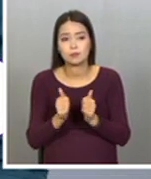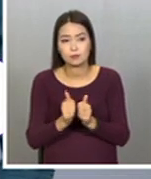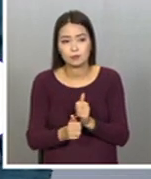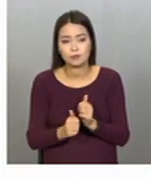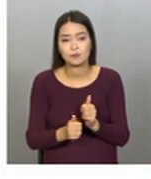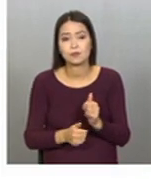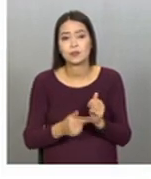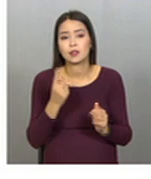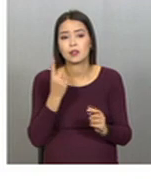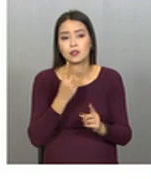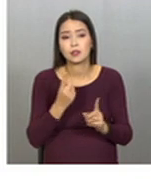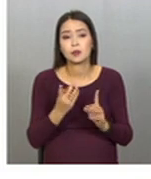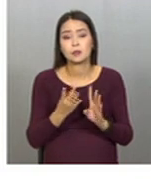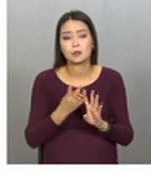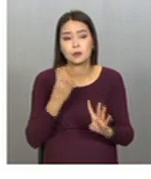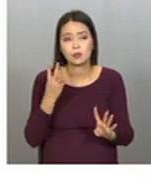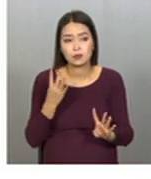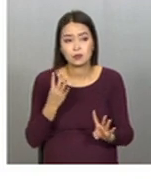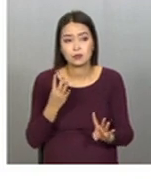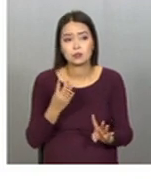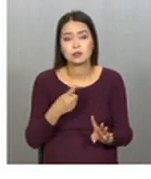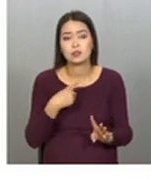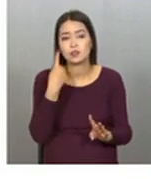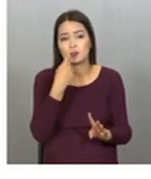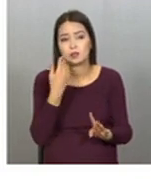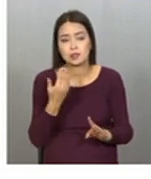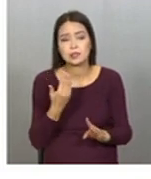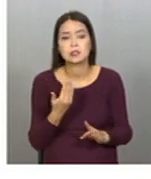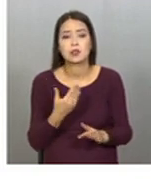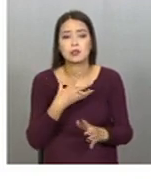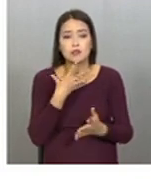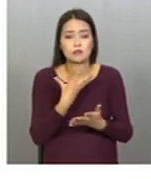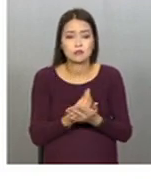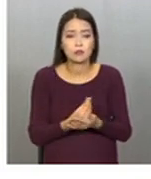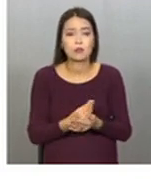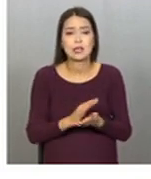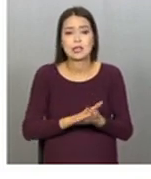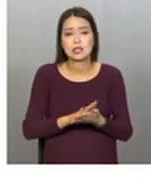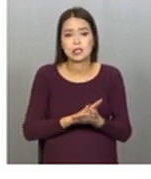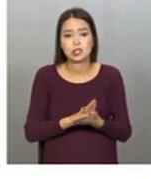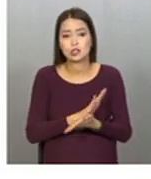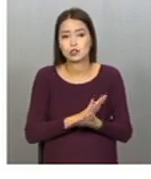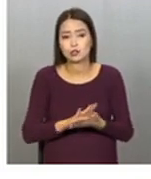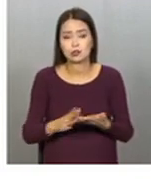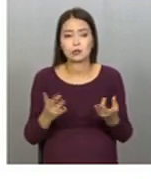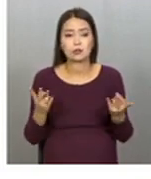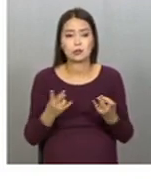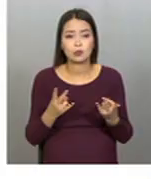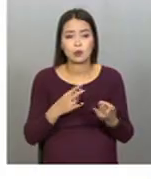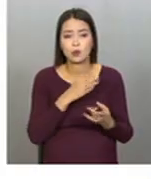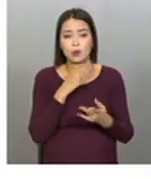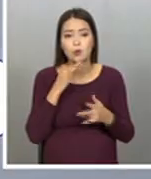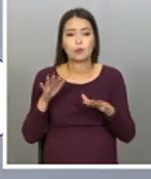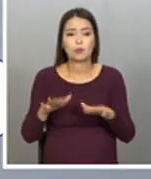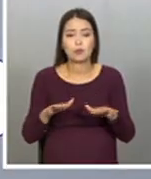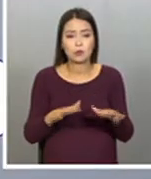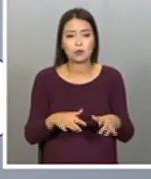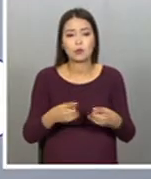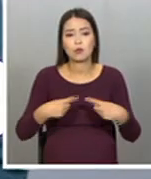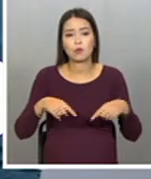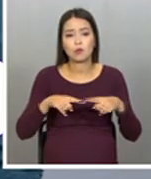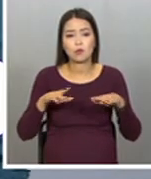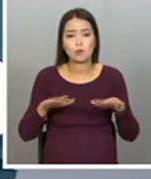бірінші оқушылар жеке бастың гигиенасын сақтауымыз керек. Көпшілік орталарға, қоғамдық орындарға барған